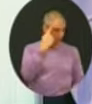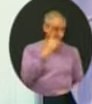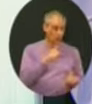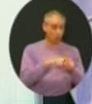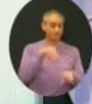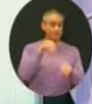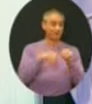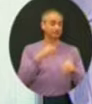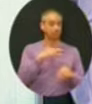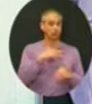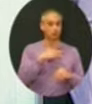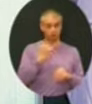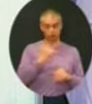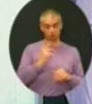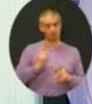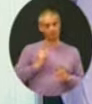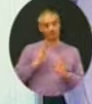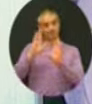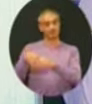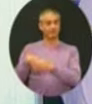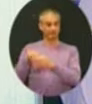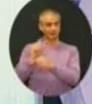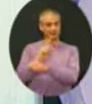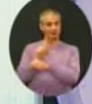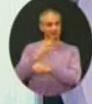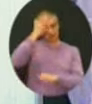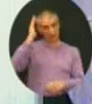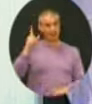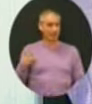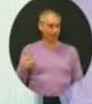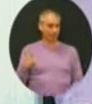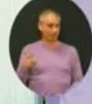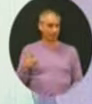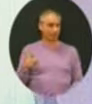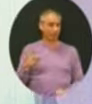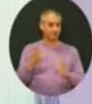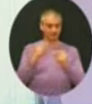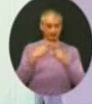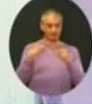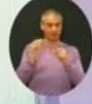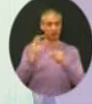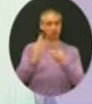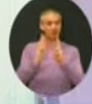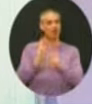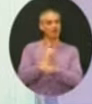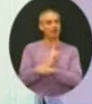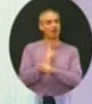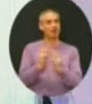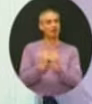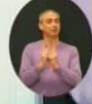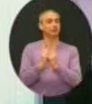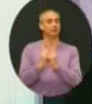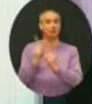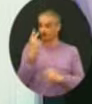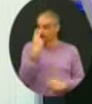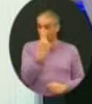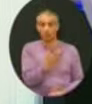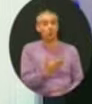מצביעים שלנו, שחונים עכשיו אצל לפיד, חנייה זמנית בלבד, כן? עם פתק של חנייה קצר מועד, הם